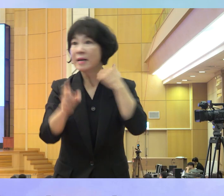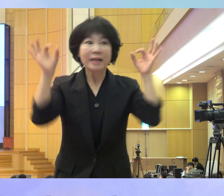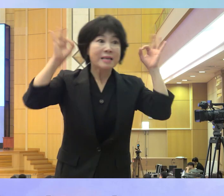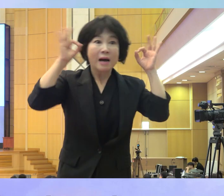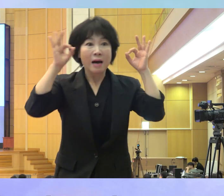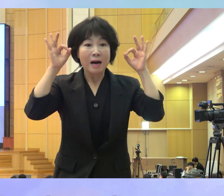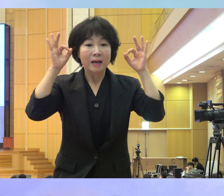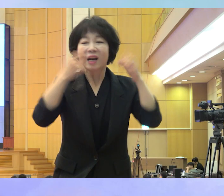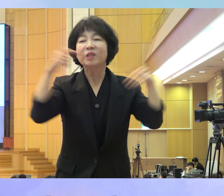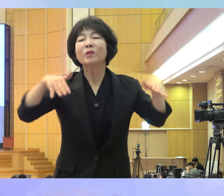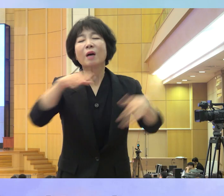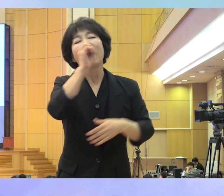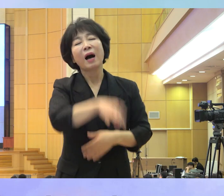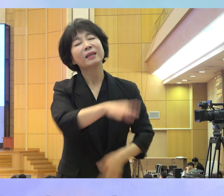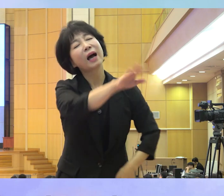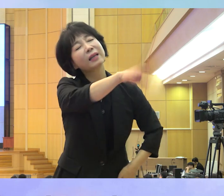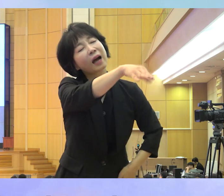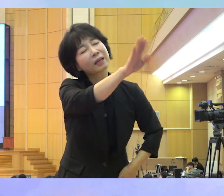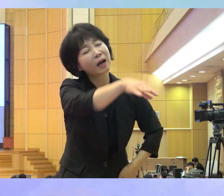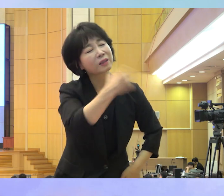가서